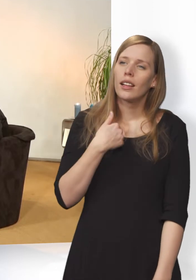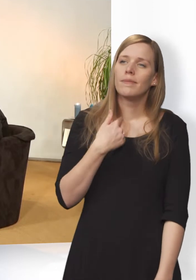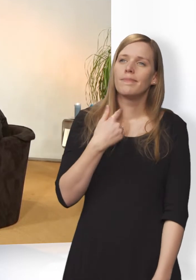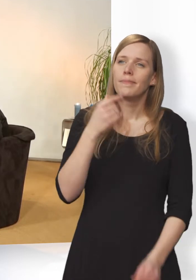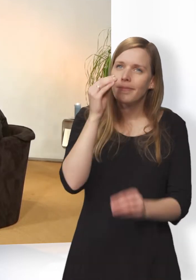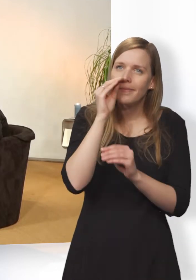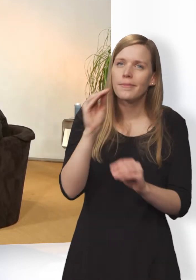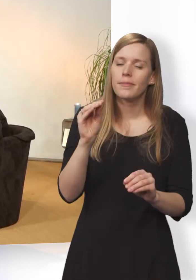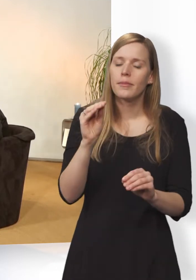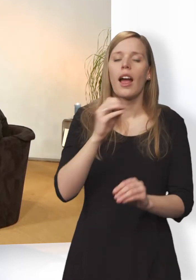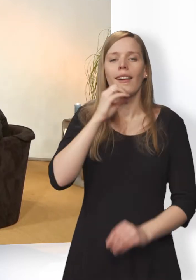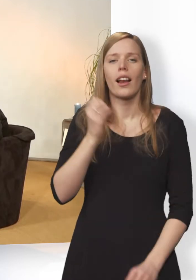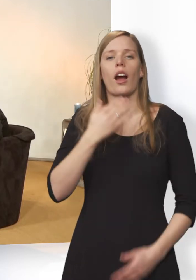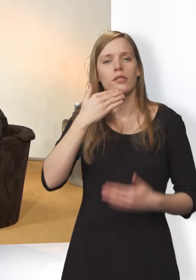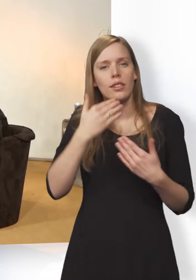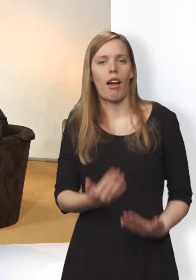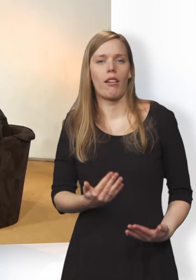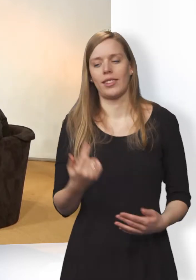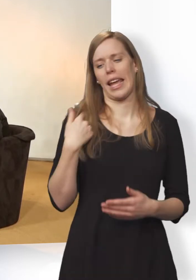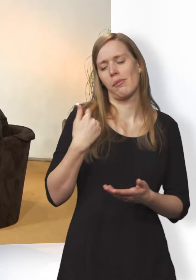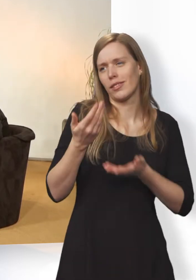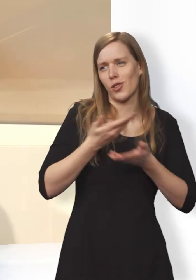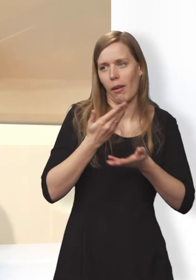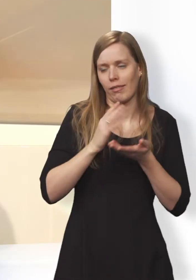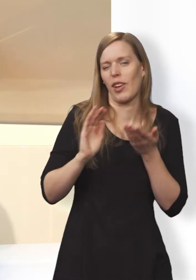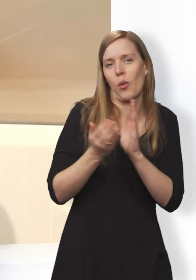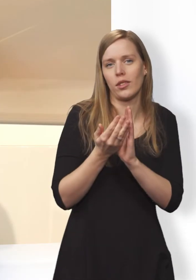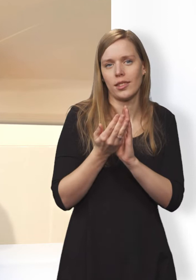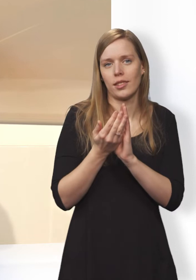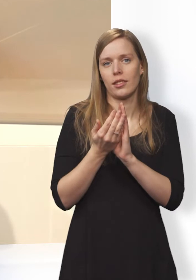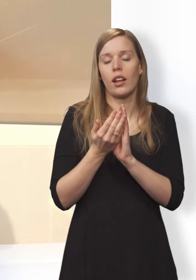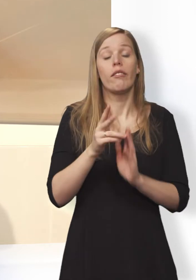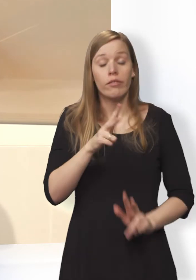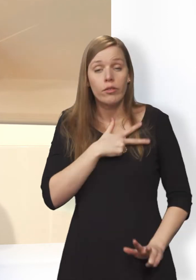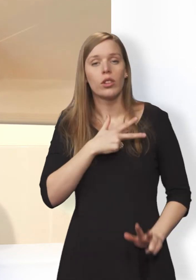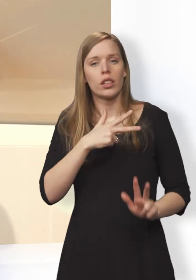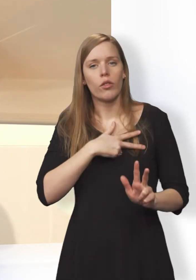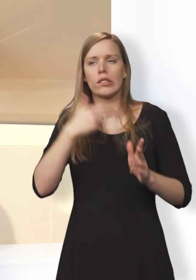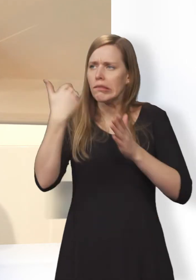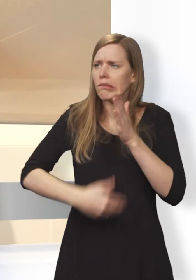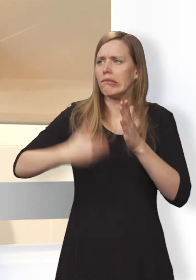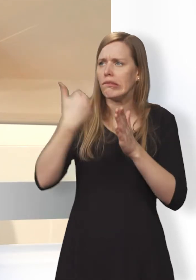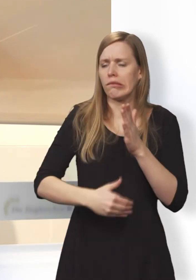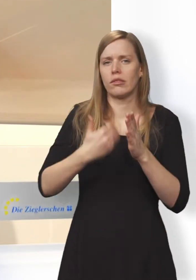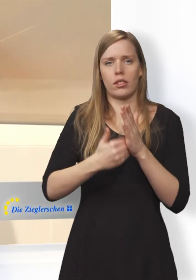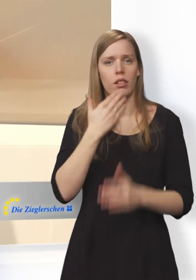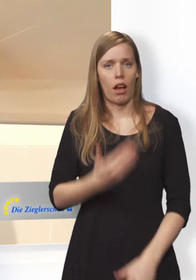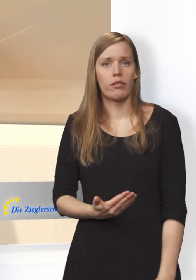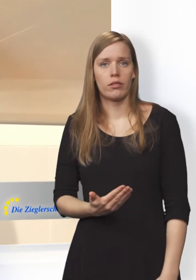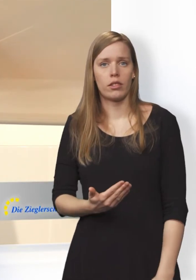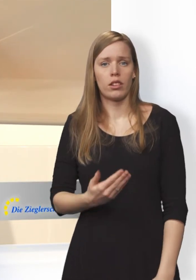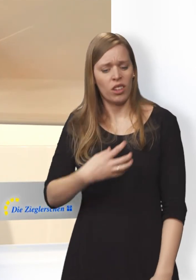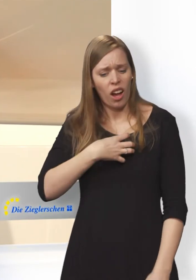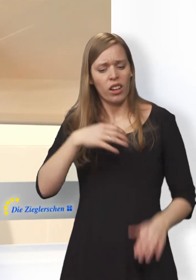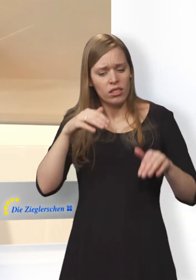klagen das ist vielleicht ein bisschen zu kurz gekommen in dem gespräch mein lauf wirklich klagen man darf in der krankheit auch klagen man